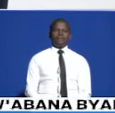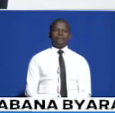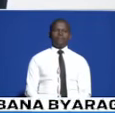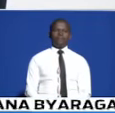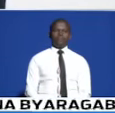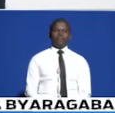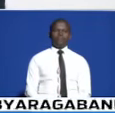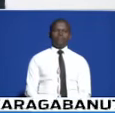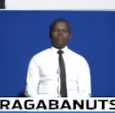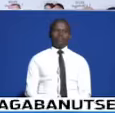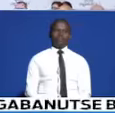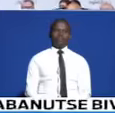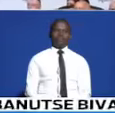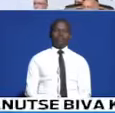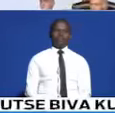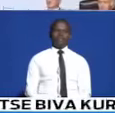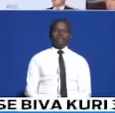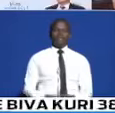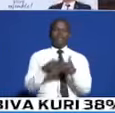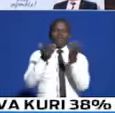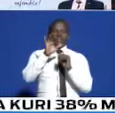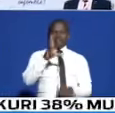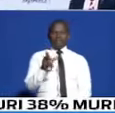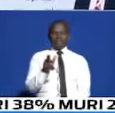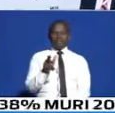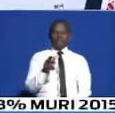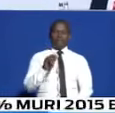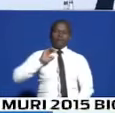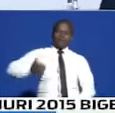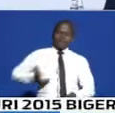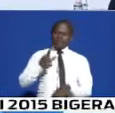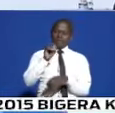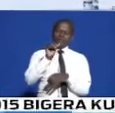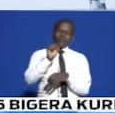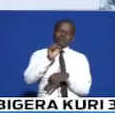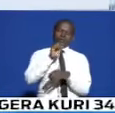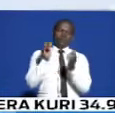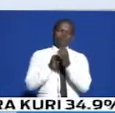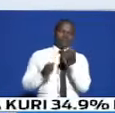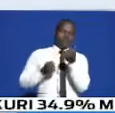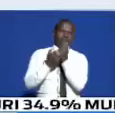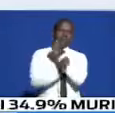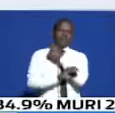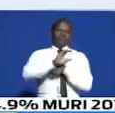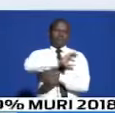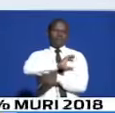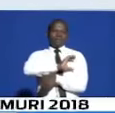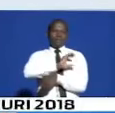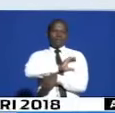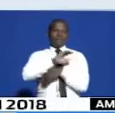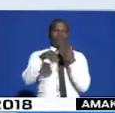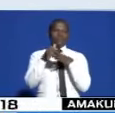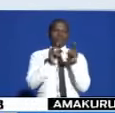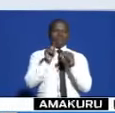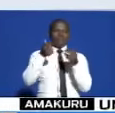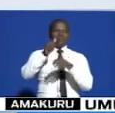d'efficacité et de transparence. Uretse mugabane wa Afrika, Madame Louise Mushikiwabo yashyigikiwe n'igihugu cya Canada cyari gisanganywe